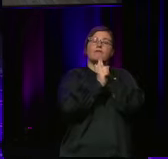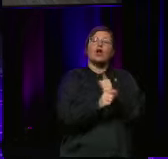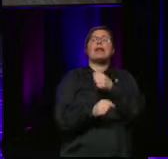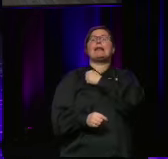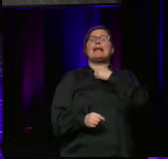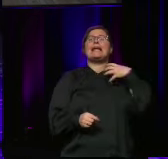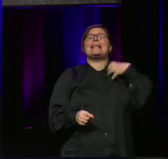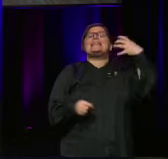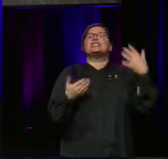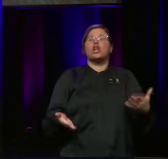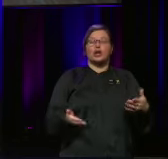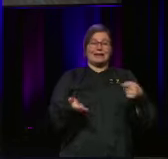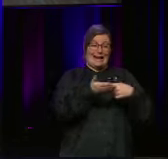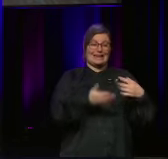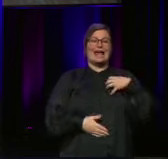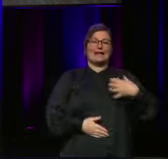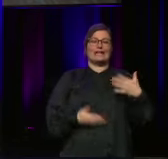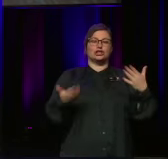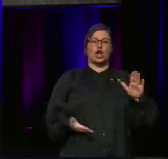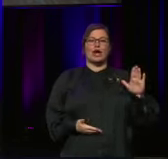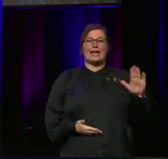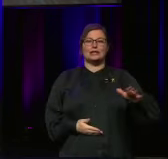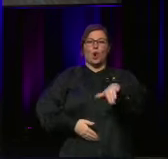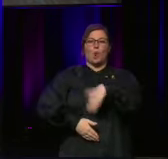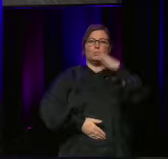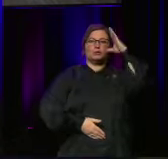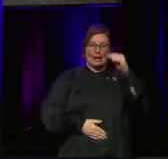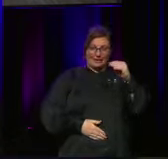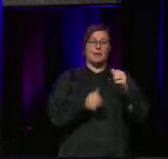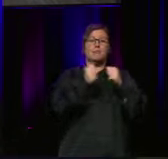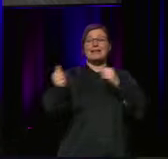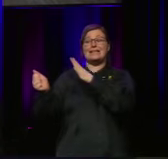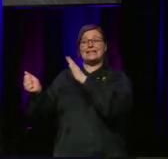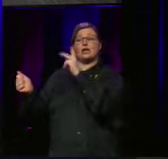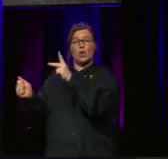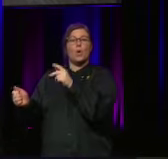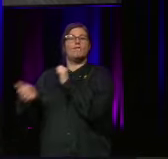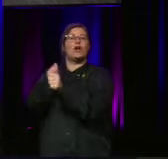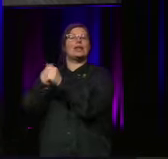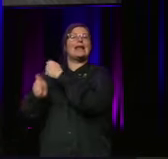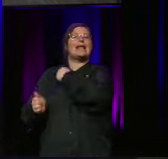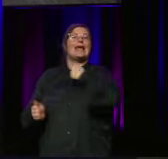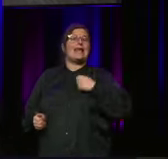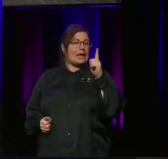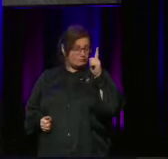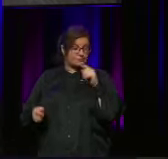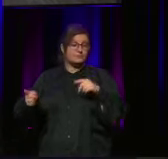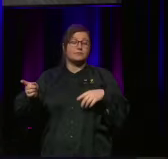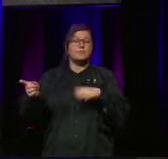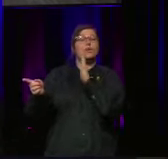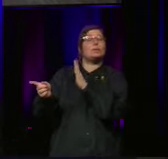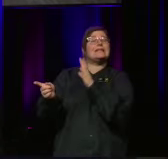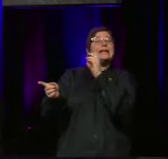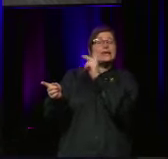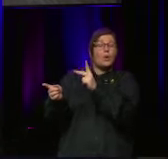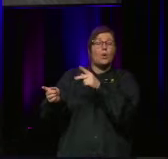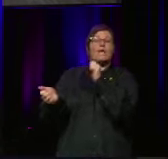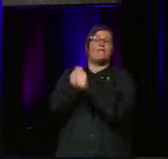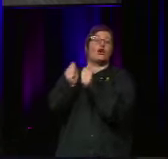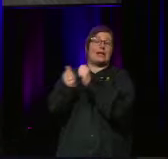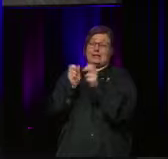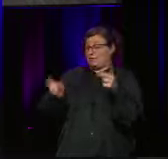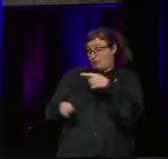Det heter officiellt riksdagens ombudsman. Medan JK företräder regeringen. Och JK företräder, precis som